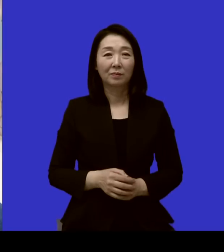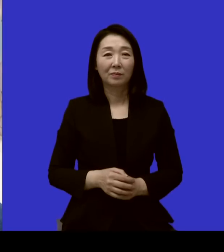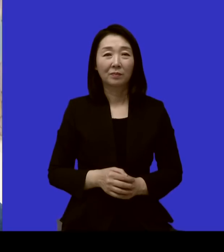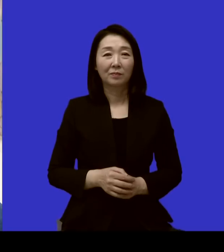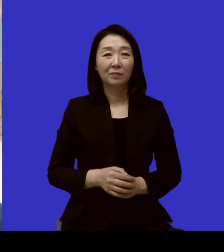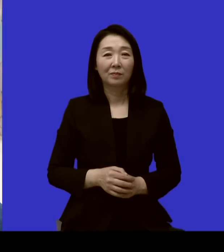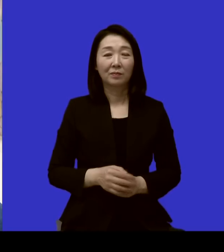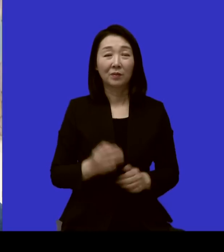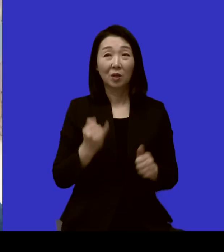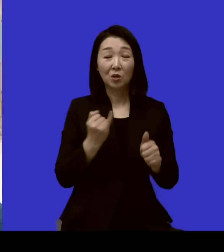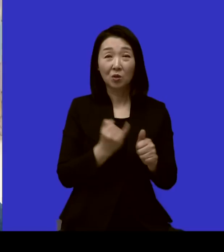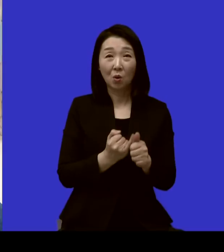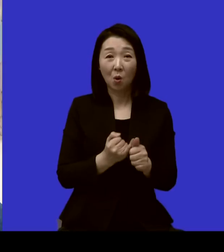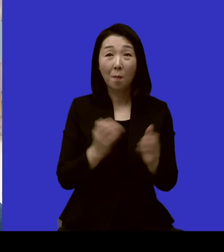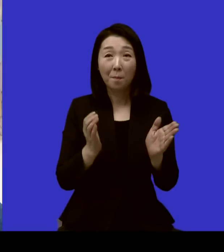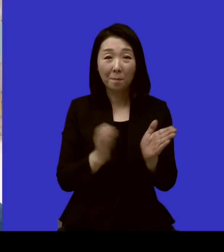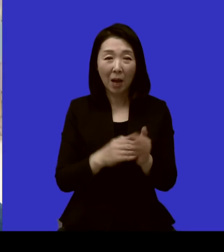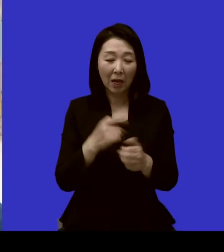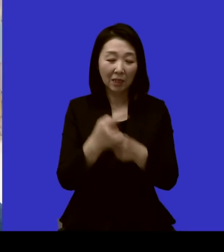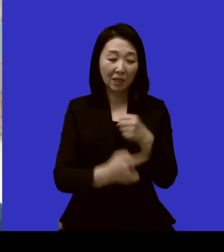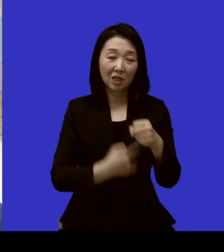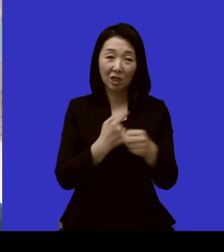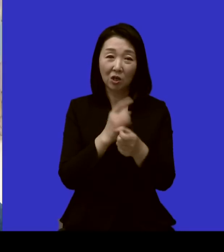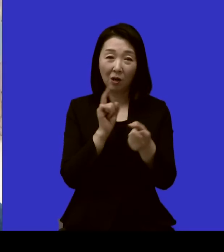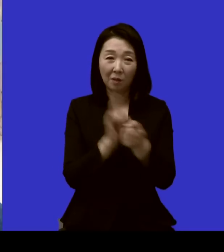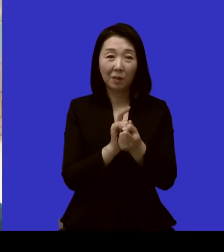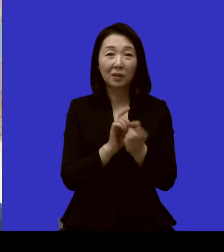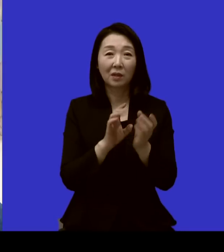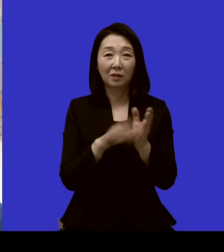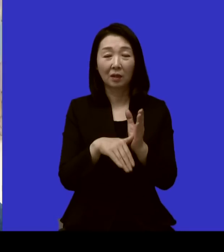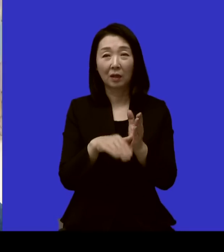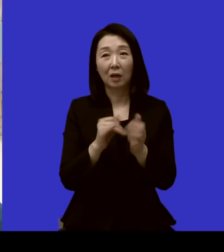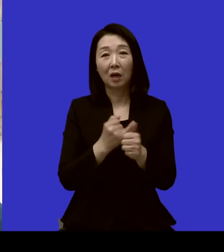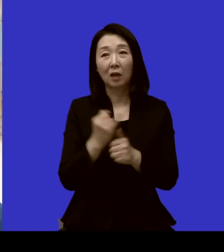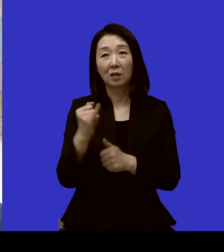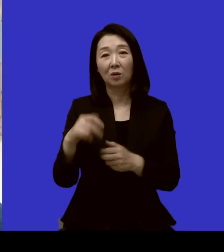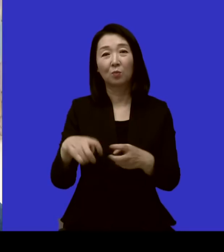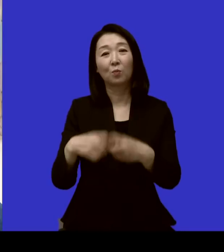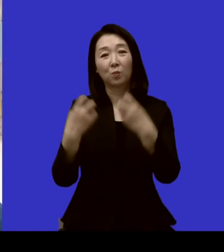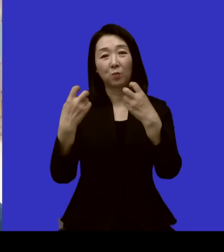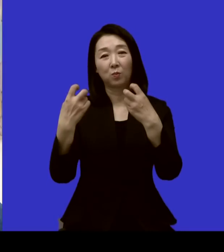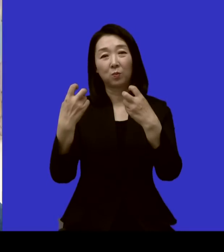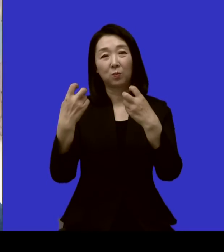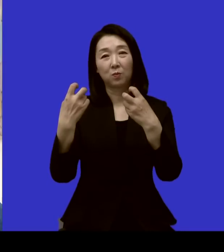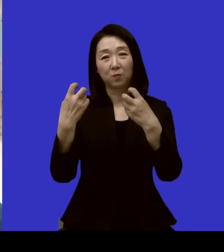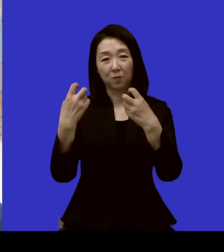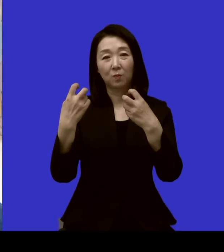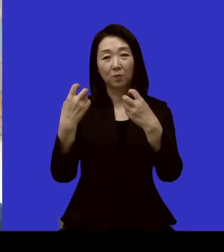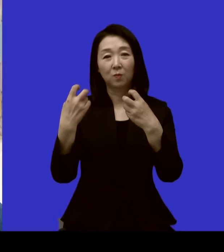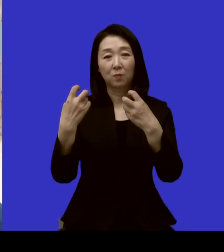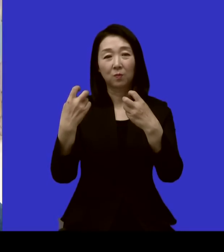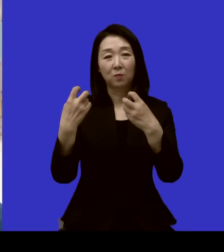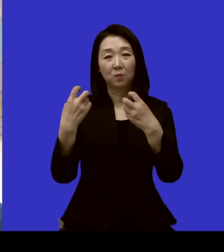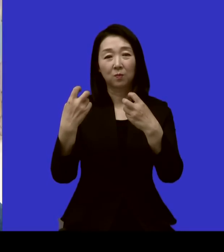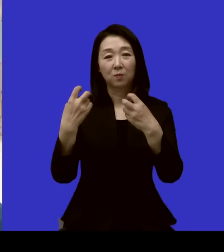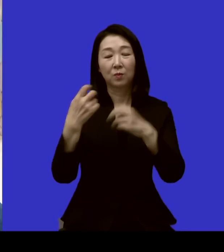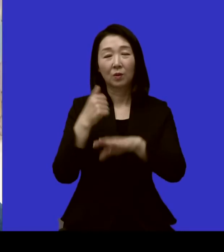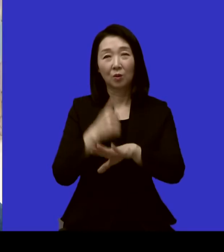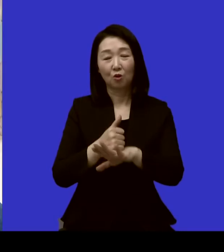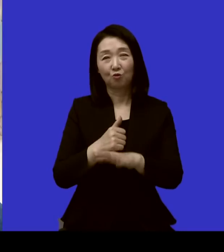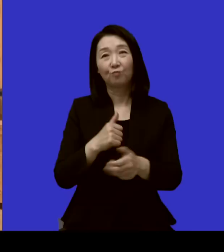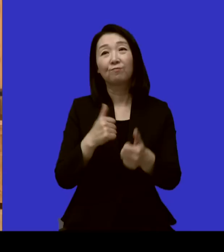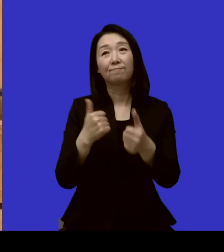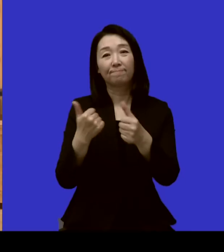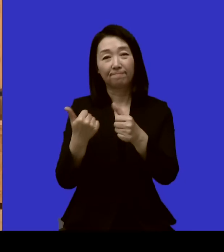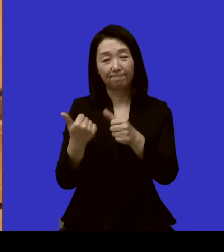말씀을 드리면 결혼을 하고 1년째 되던 날인데 네. 아내가 이제 교통사고가 나서 좀 세상을 떠나게